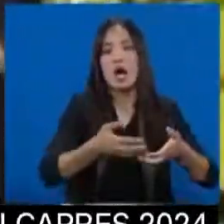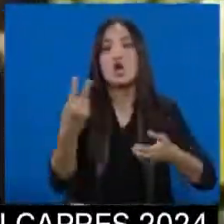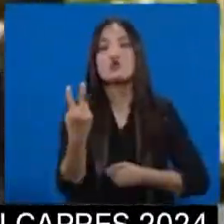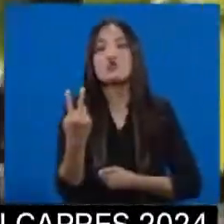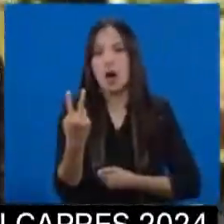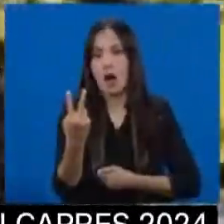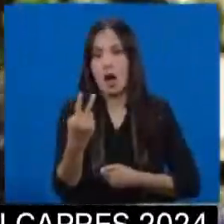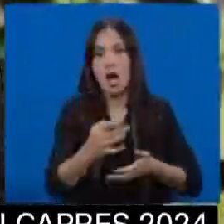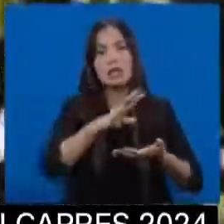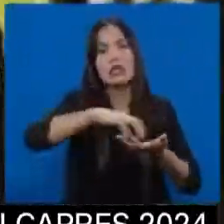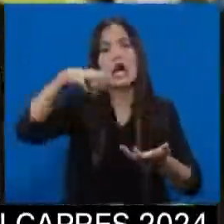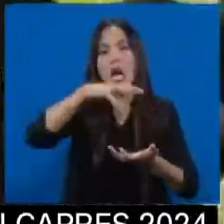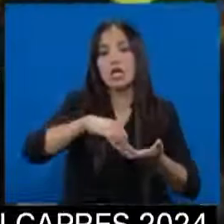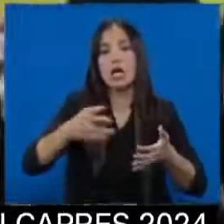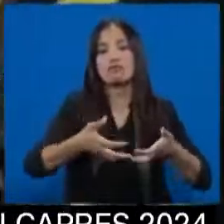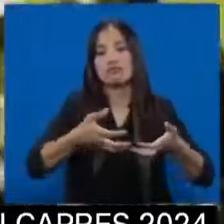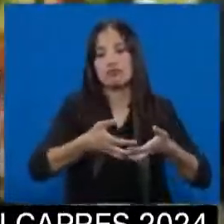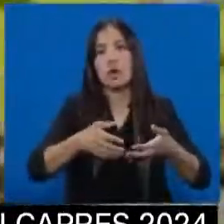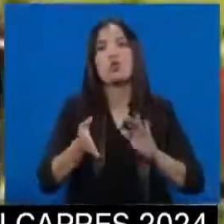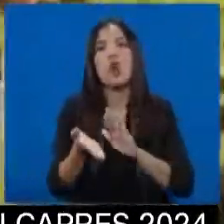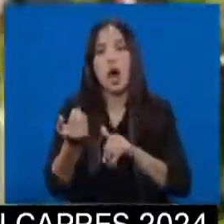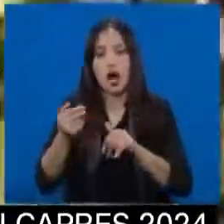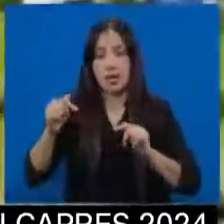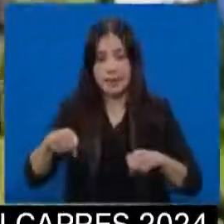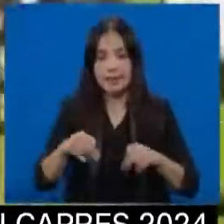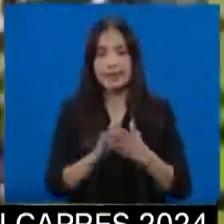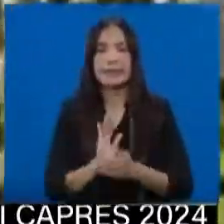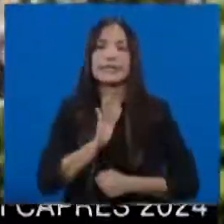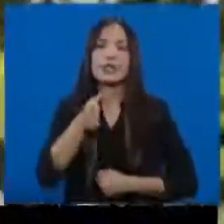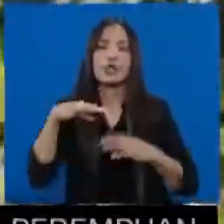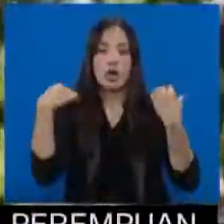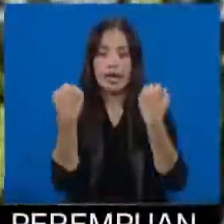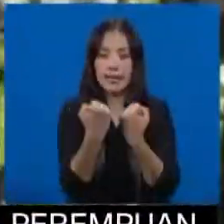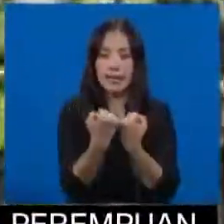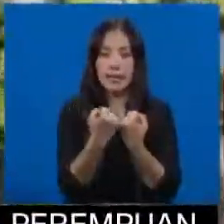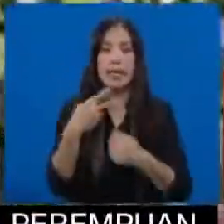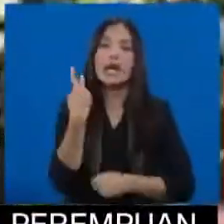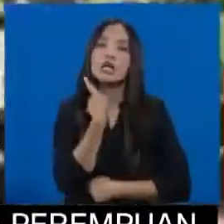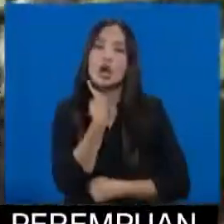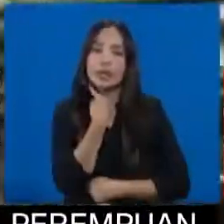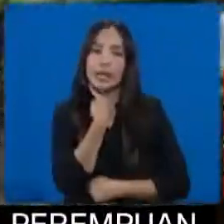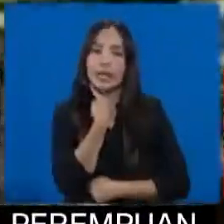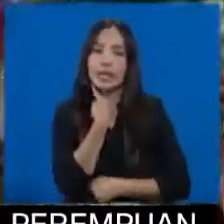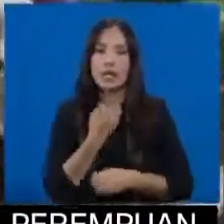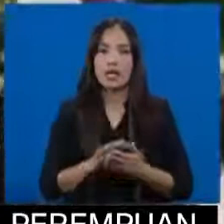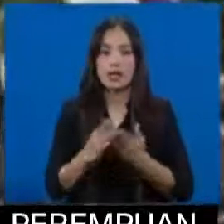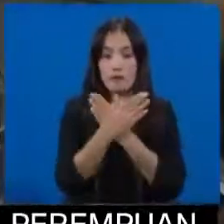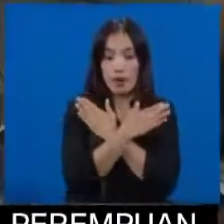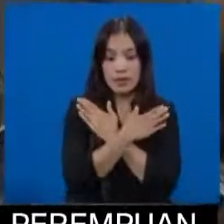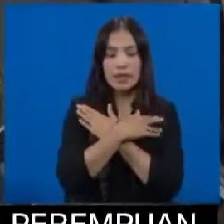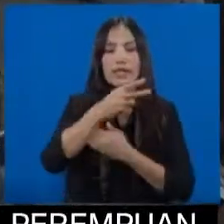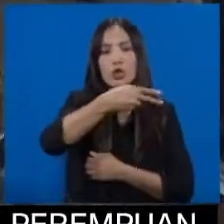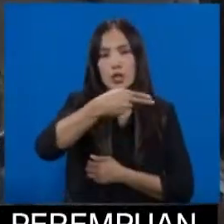tragedi Kanjuruhan. Adapun proses ekshumasi akan melibatkan Organisasi Profesi Kedokteran Forensik Indonesia.